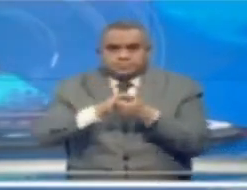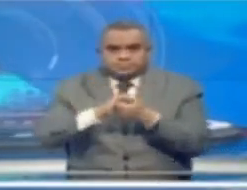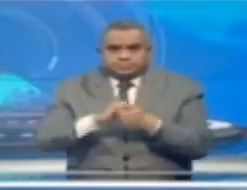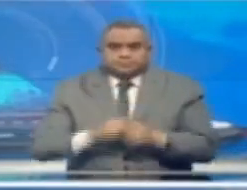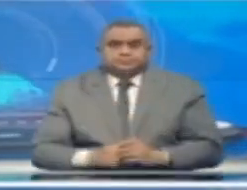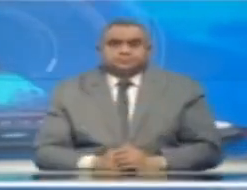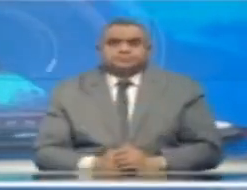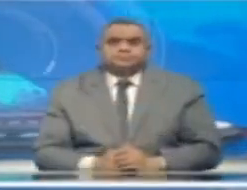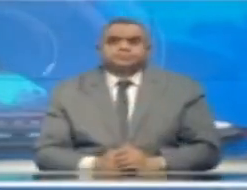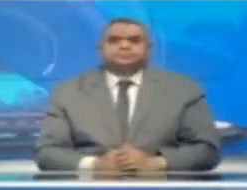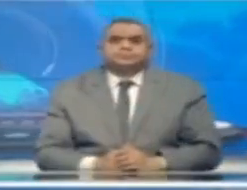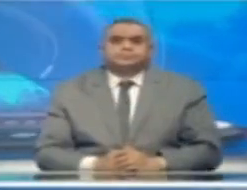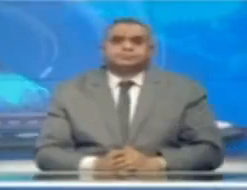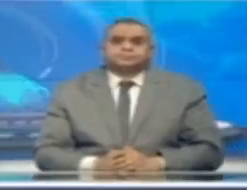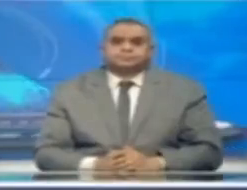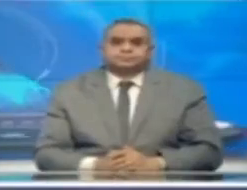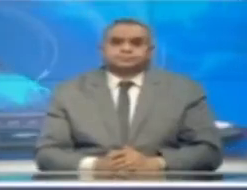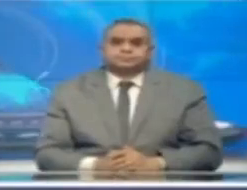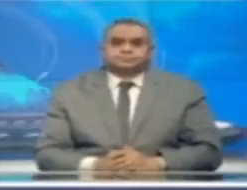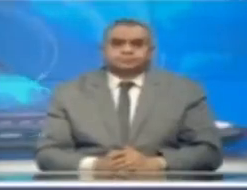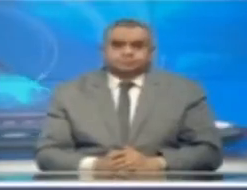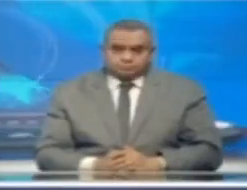متعددة المهام.